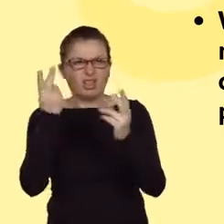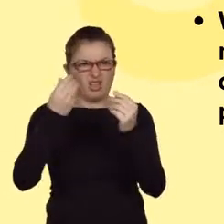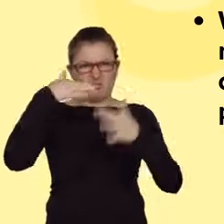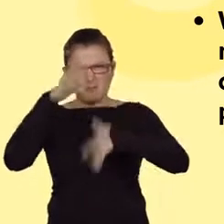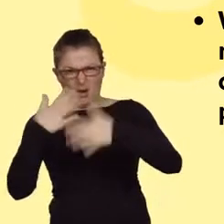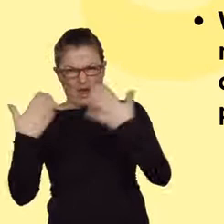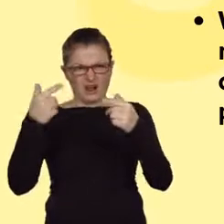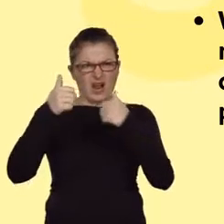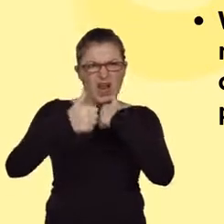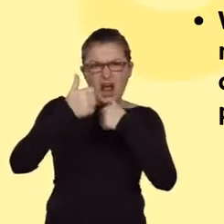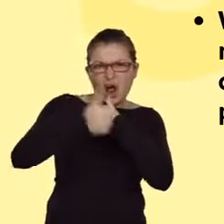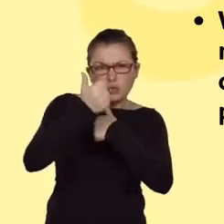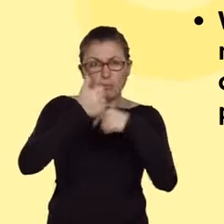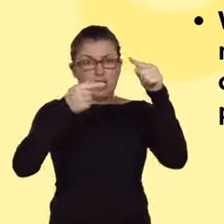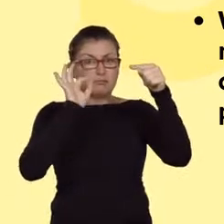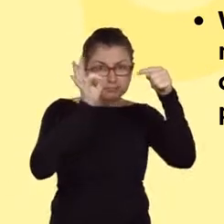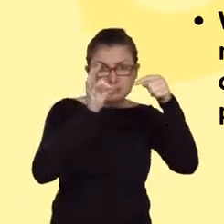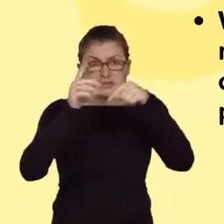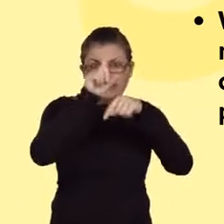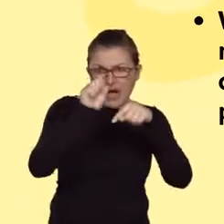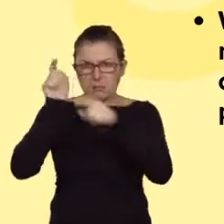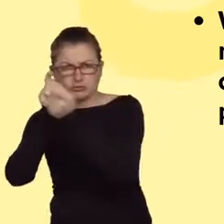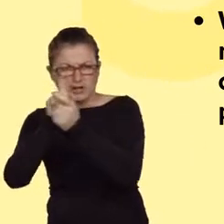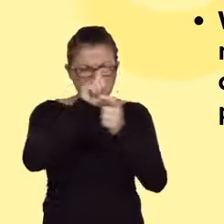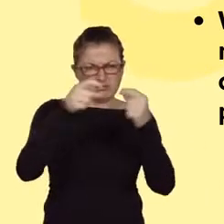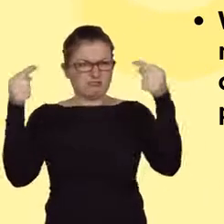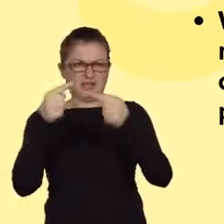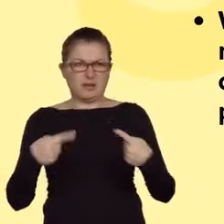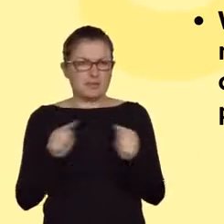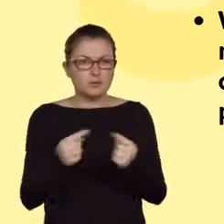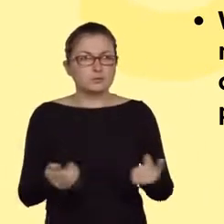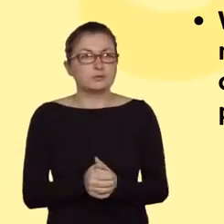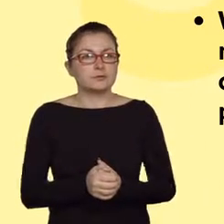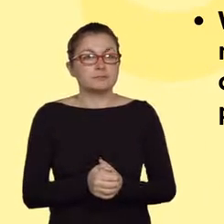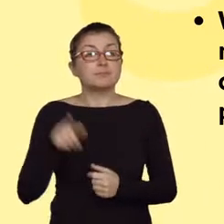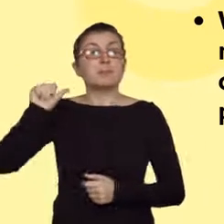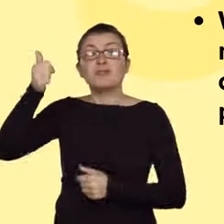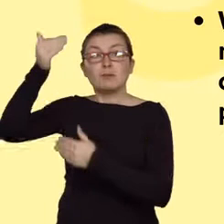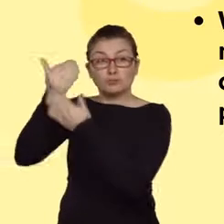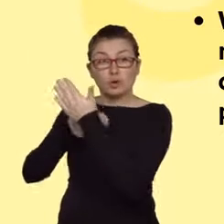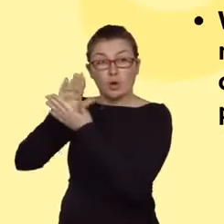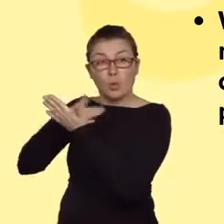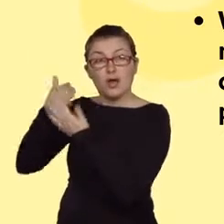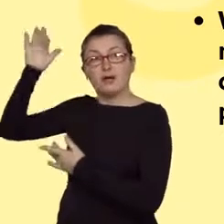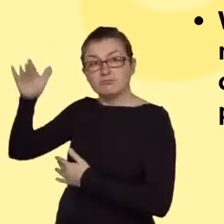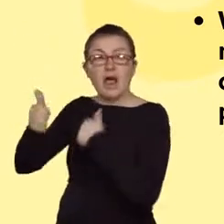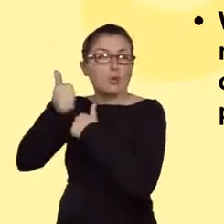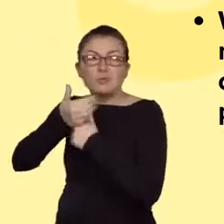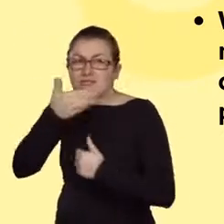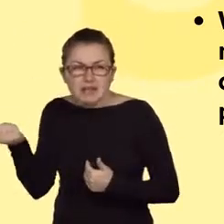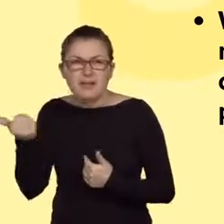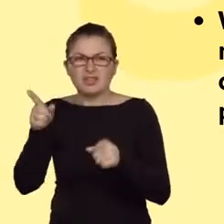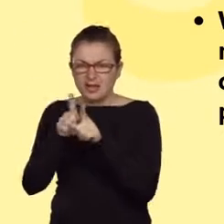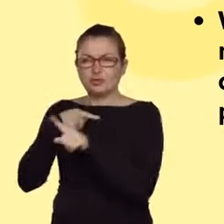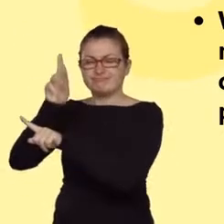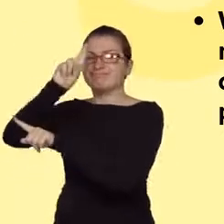brak argumentu. Na dodatek taki początek akapitu wskazuje na niezrozumienie polecenia. Drugi przykład pokazuje, że